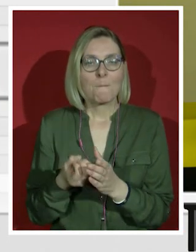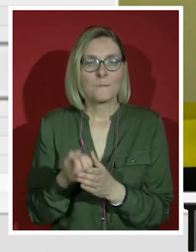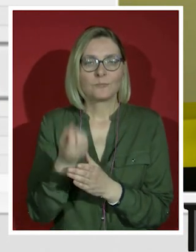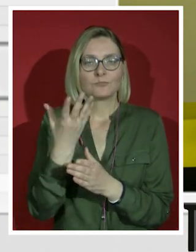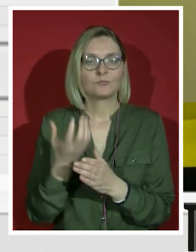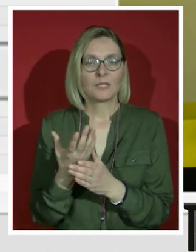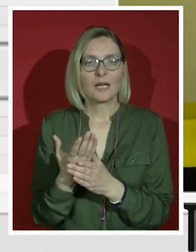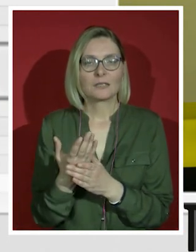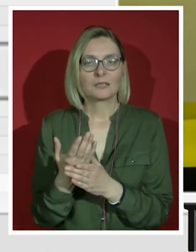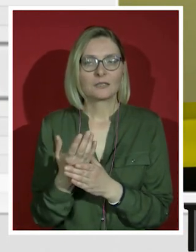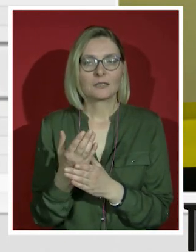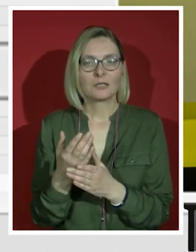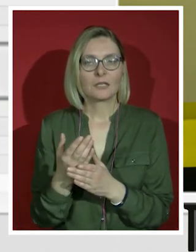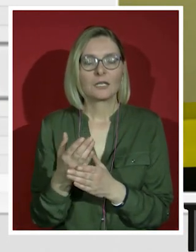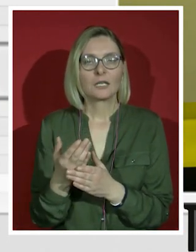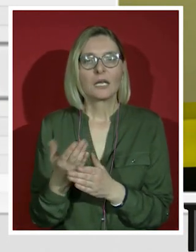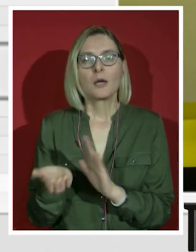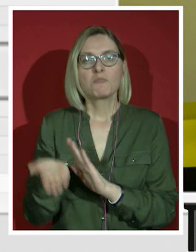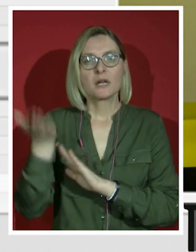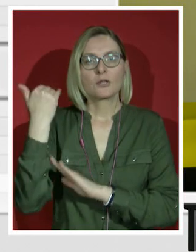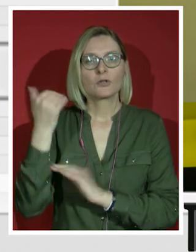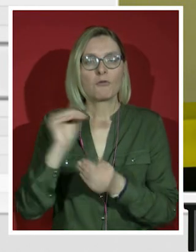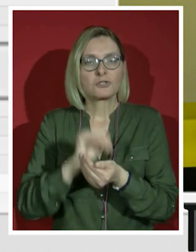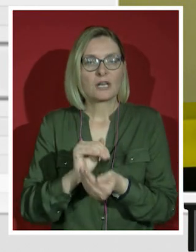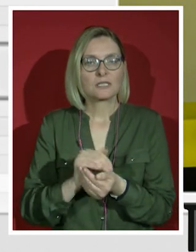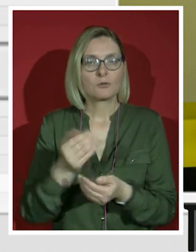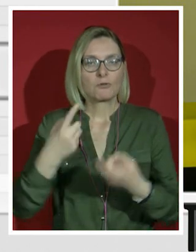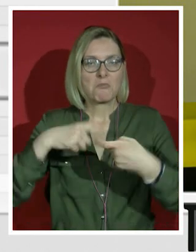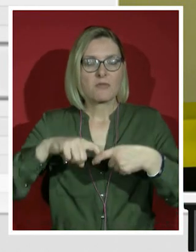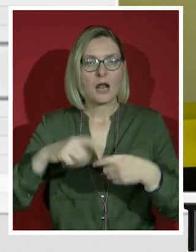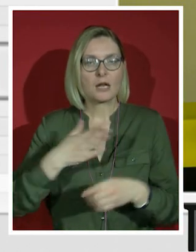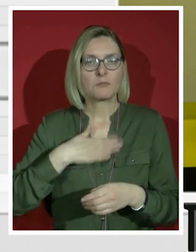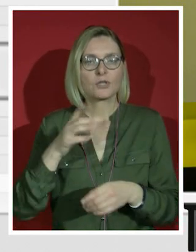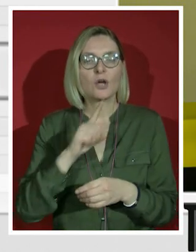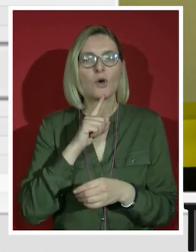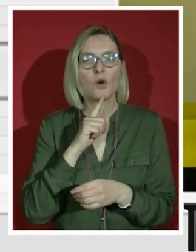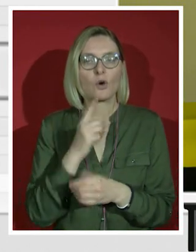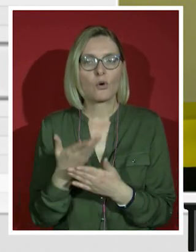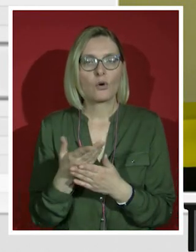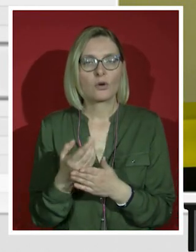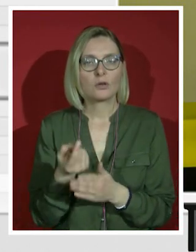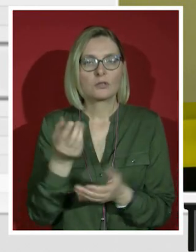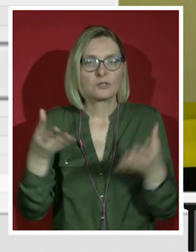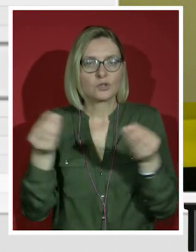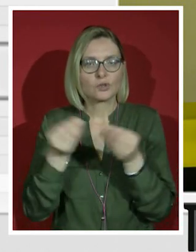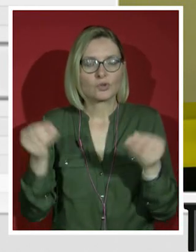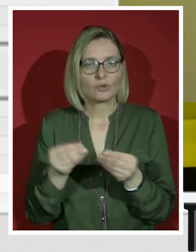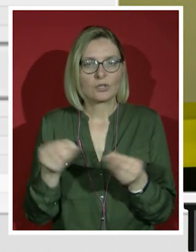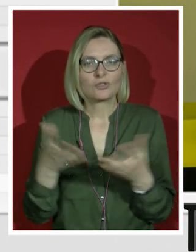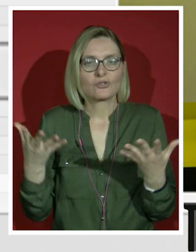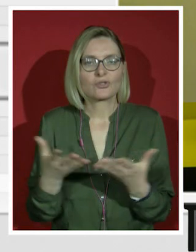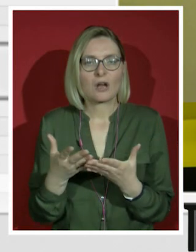имаше и препарати во овоштарството кои содржаа некакви феромонски состојки. За да се добие